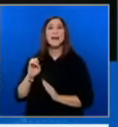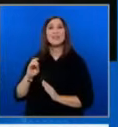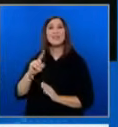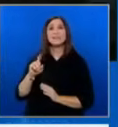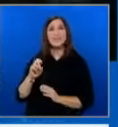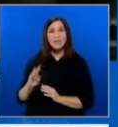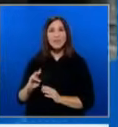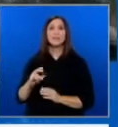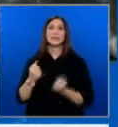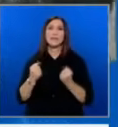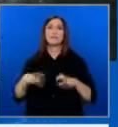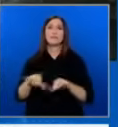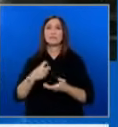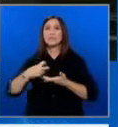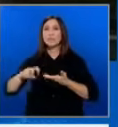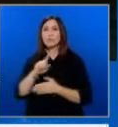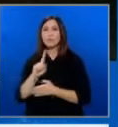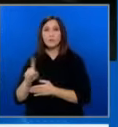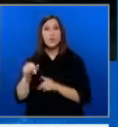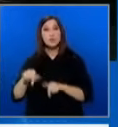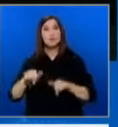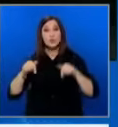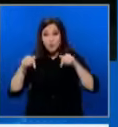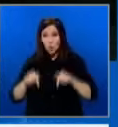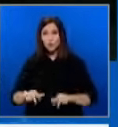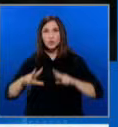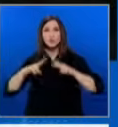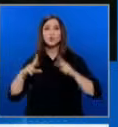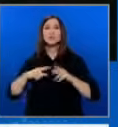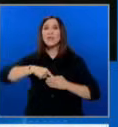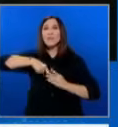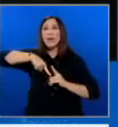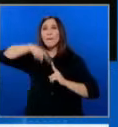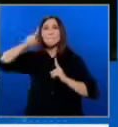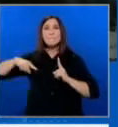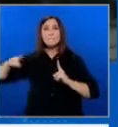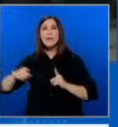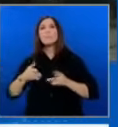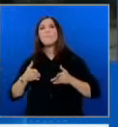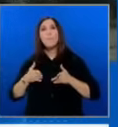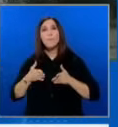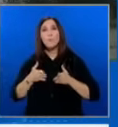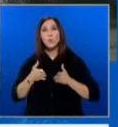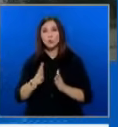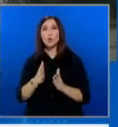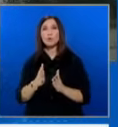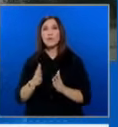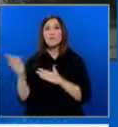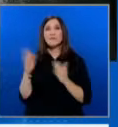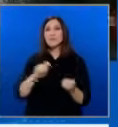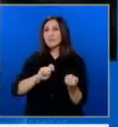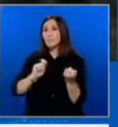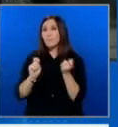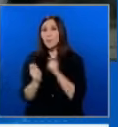с предупреждение. След този сутрешен пик обаче посоката на вятъра се промени и стойностите постепенно започнаха